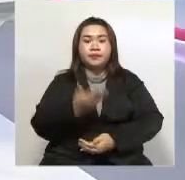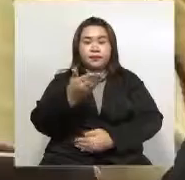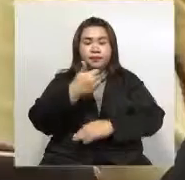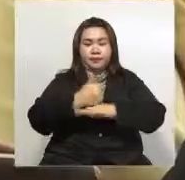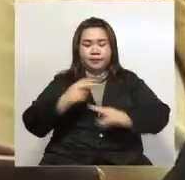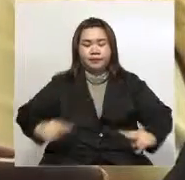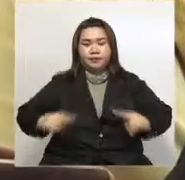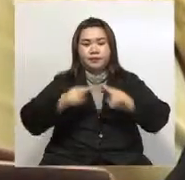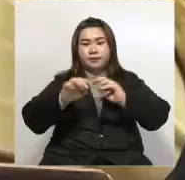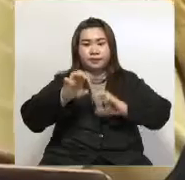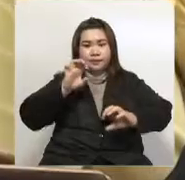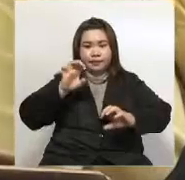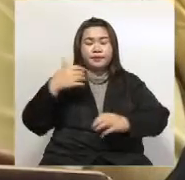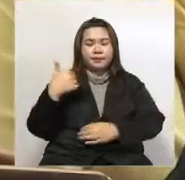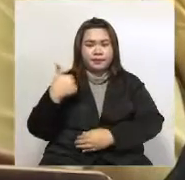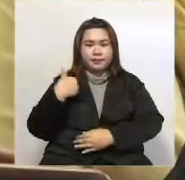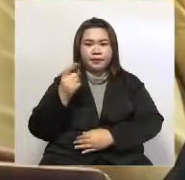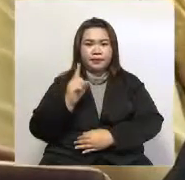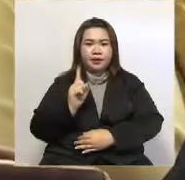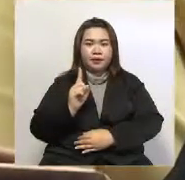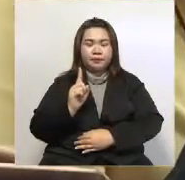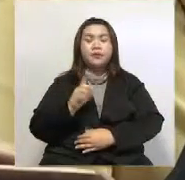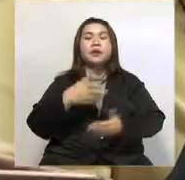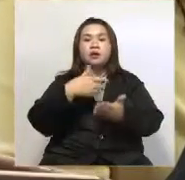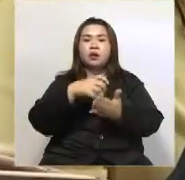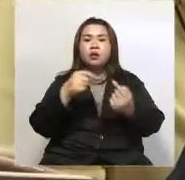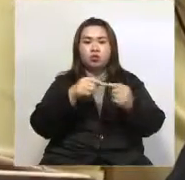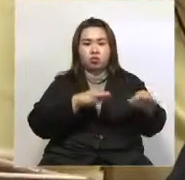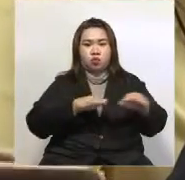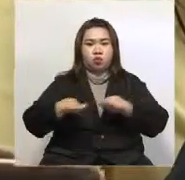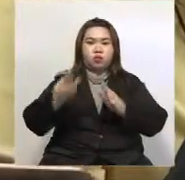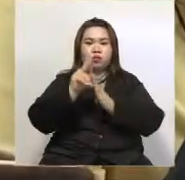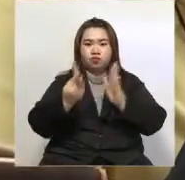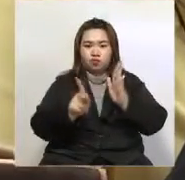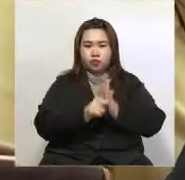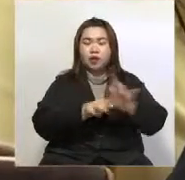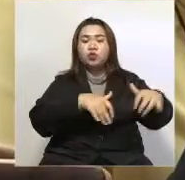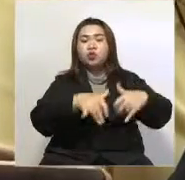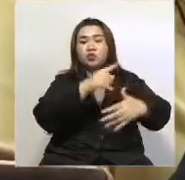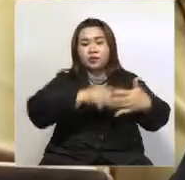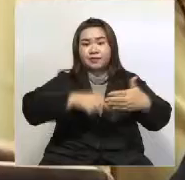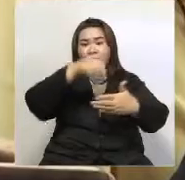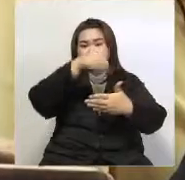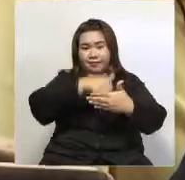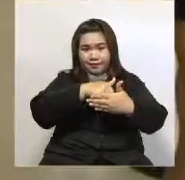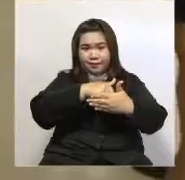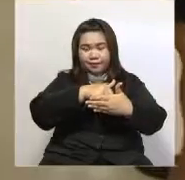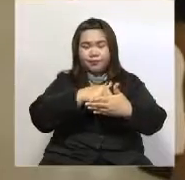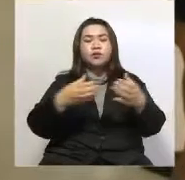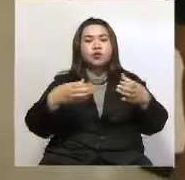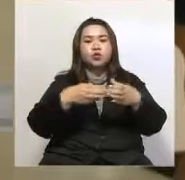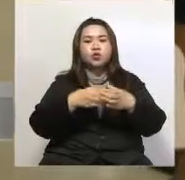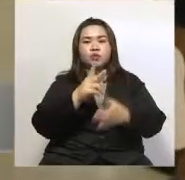าจินดารัฐมนตรีว่าการกระทรวงมหาดไทยนะครับได้เปิดเผยถึงความพร้อมของกฎหมายการเลือกตั้งท้องถิ่นนะครับบอกว่าคณะกรรมการ